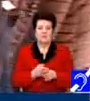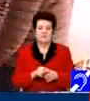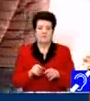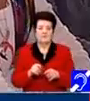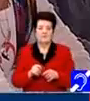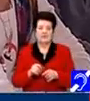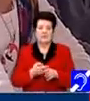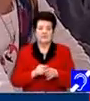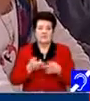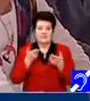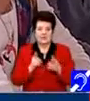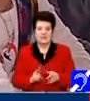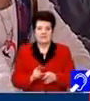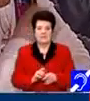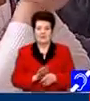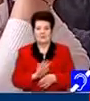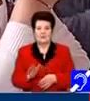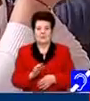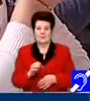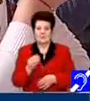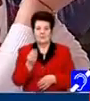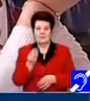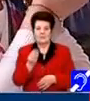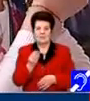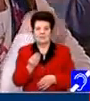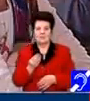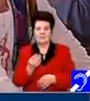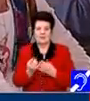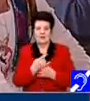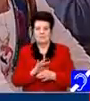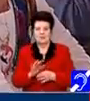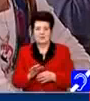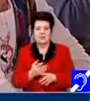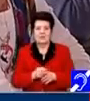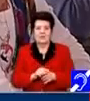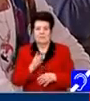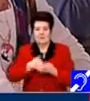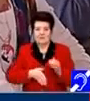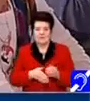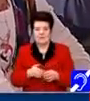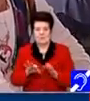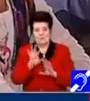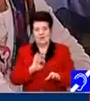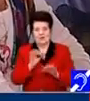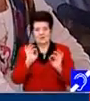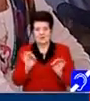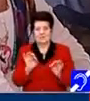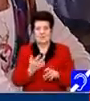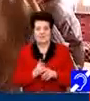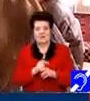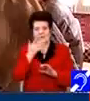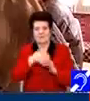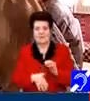fost. Și, într-adevăr, nu ne-am înșelat. Deci chiar sper să fie până în final o alegere de care nu